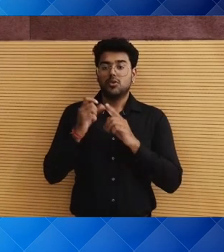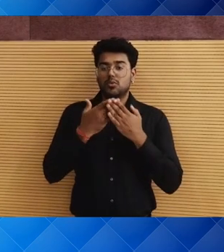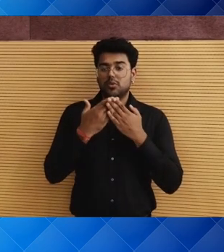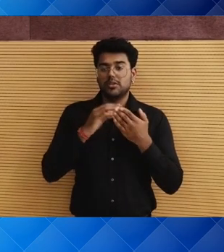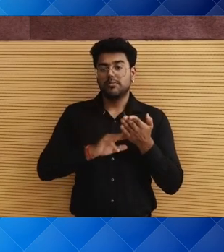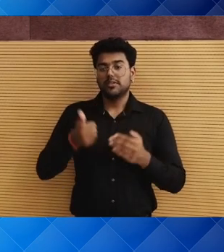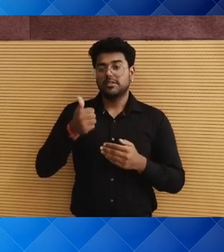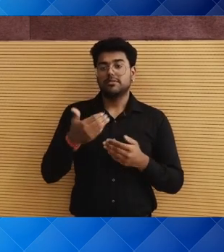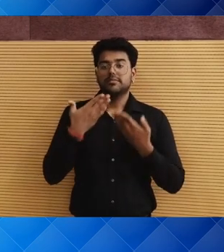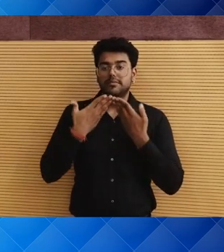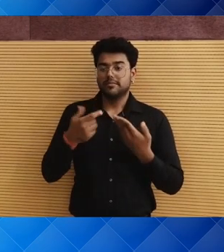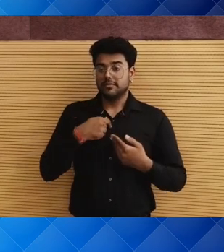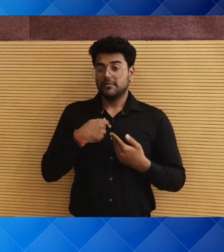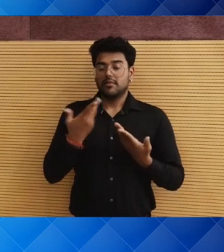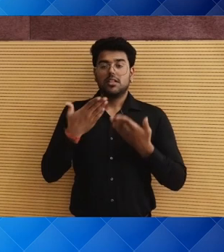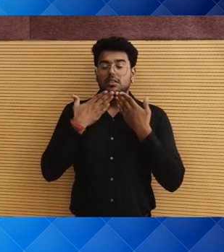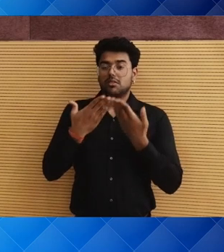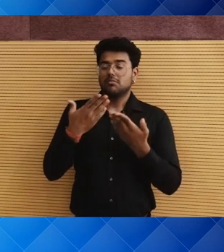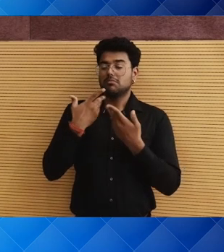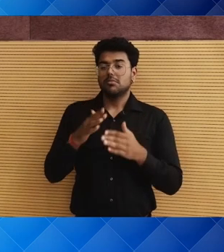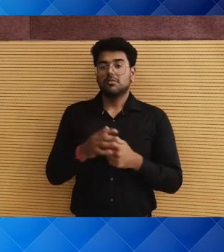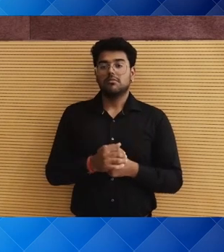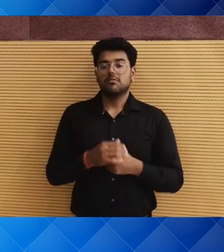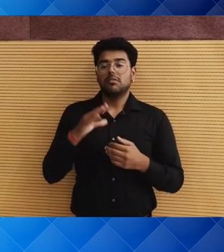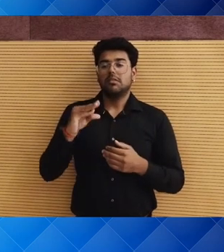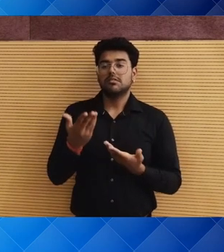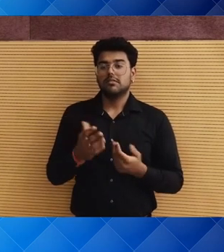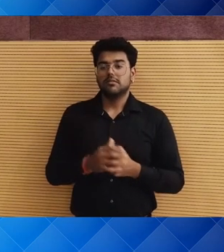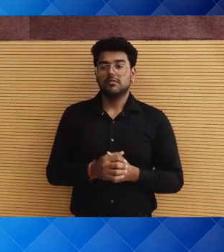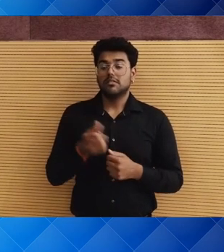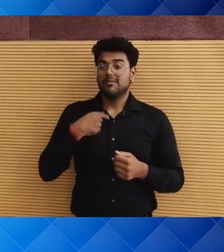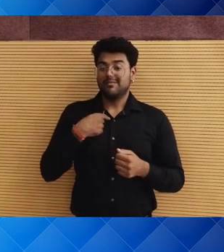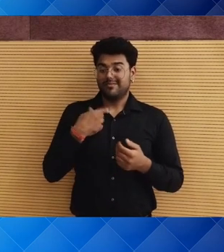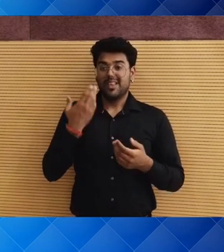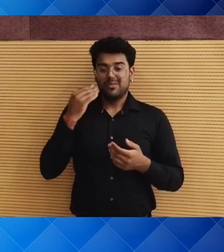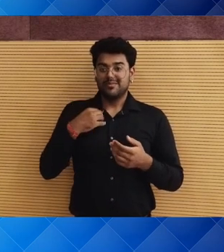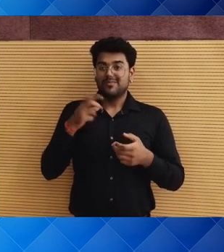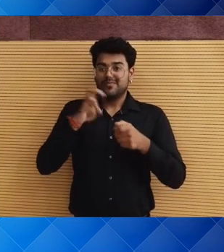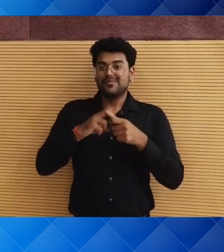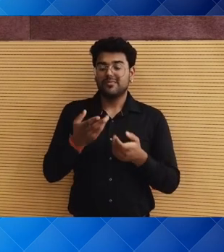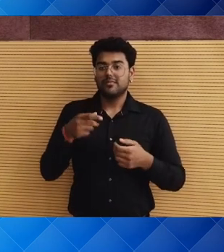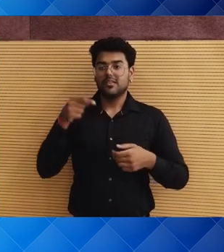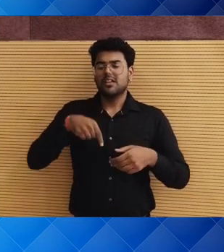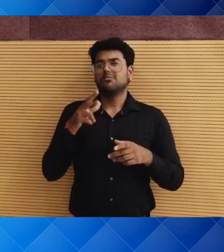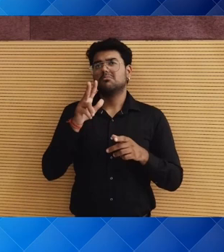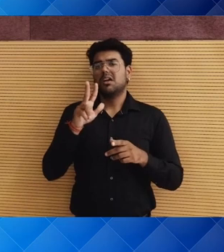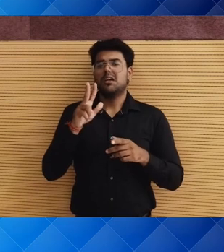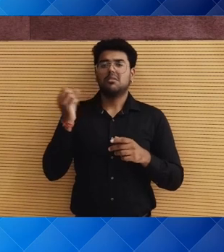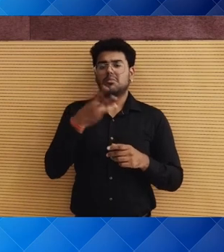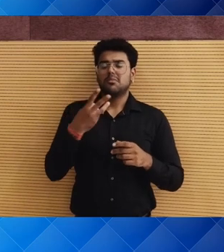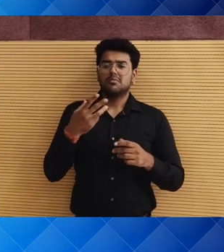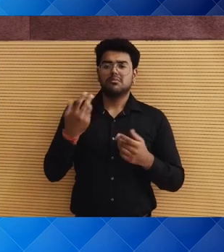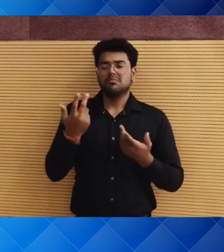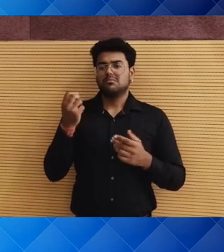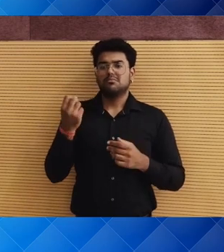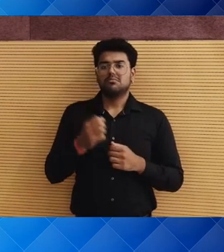मैं उनका जितना भी धन्यवाद दूं बहुत कम है, क्योंकि जब से मैंने ज्वाइन किया 8 महीने मुझे हो गए, एक